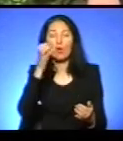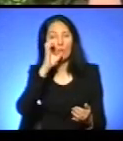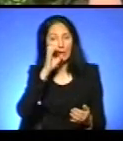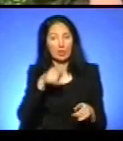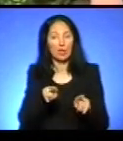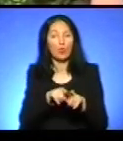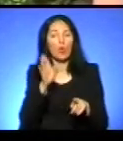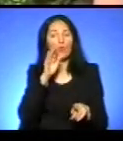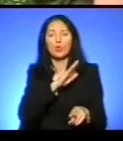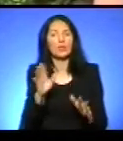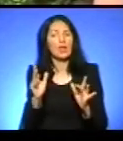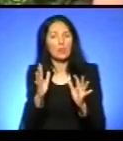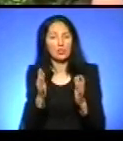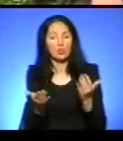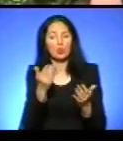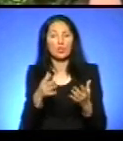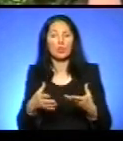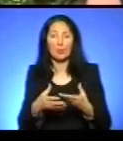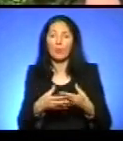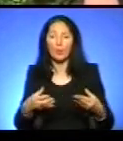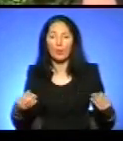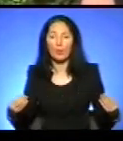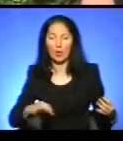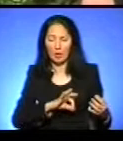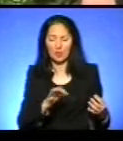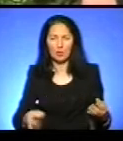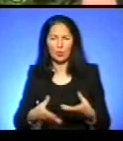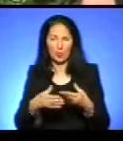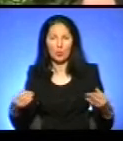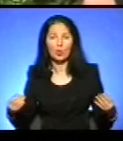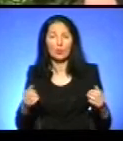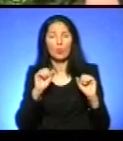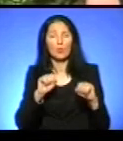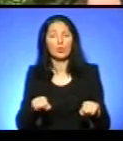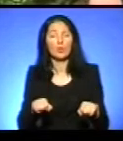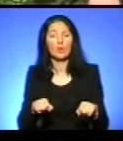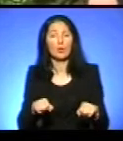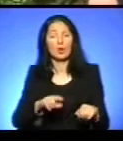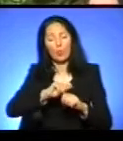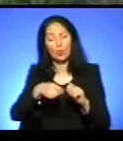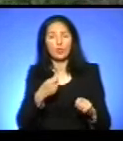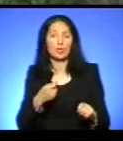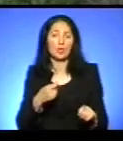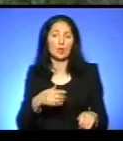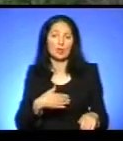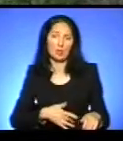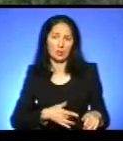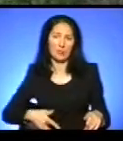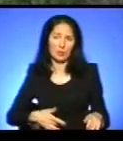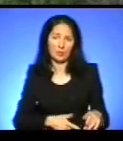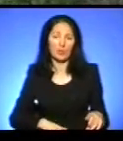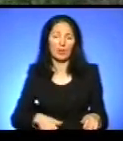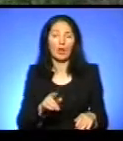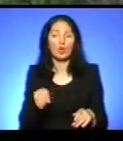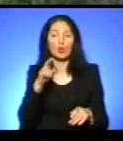не кип'яченою, можливі кишкові розлади, порушення з боку органів травлення. До